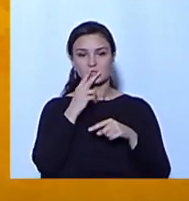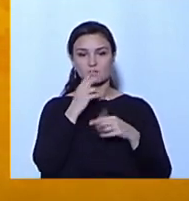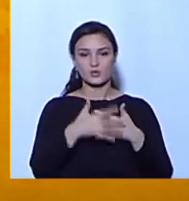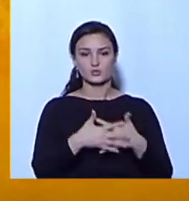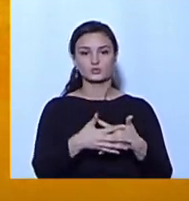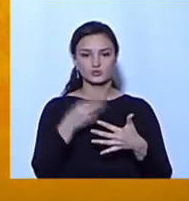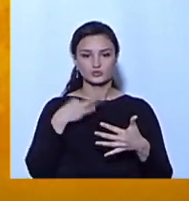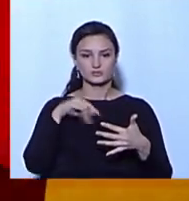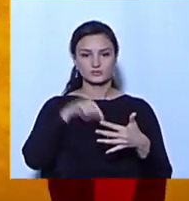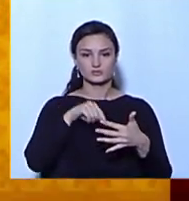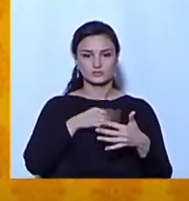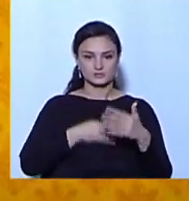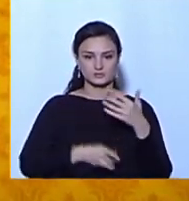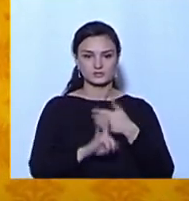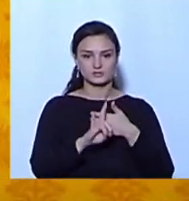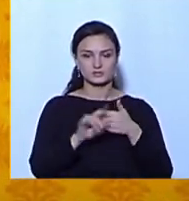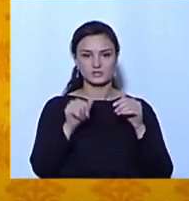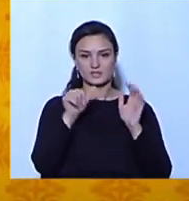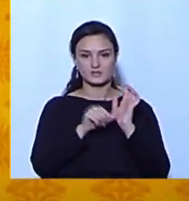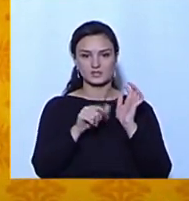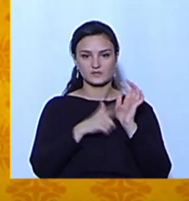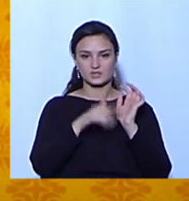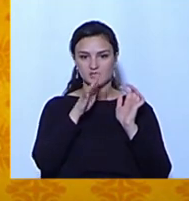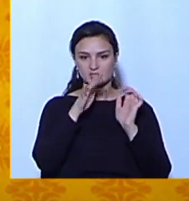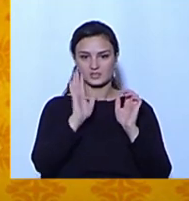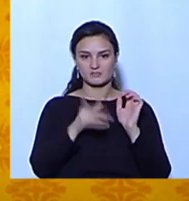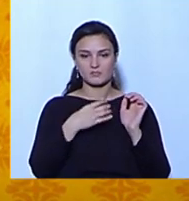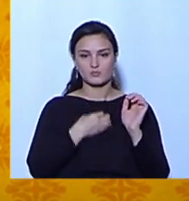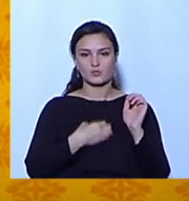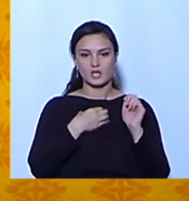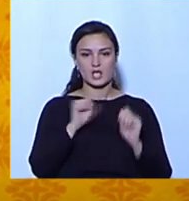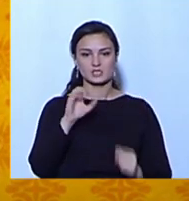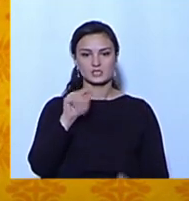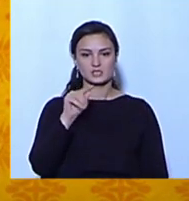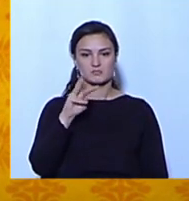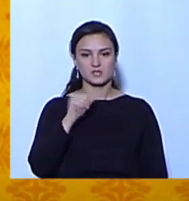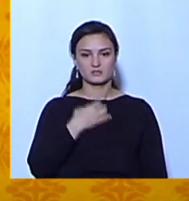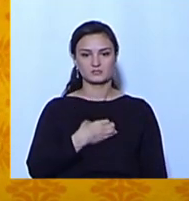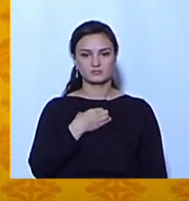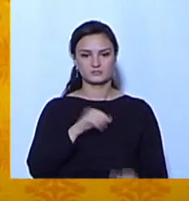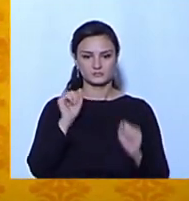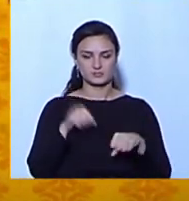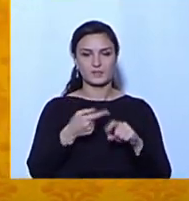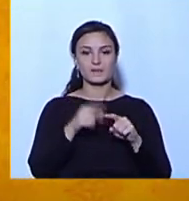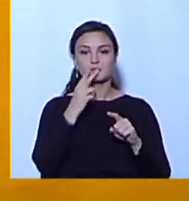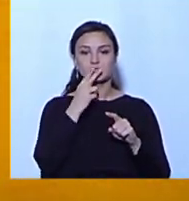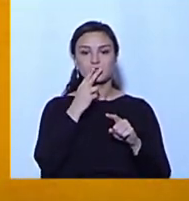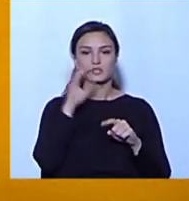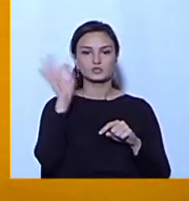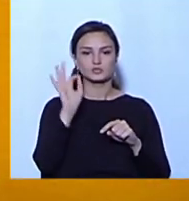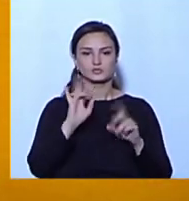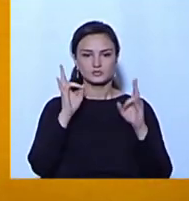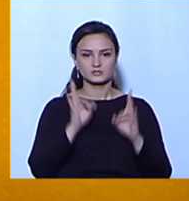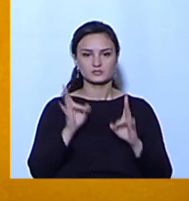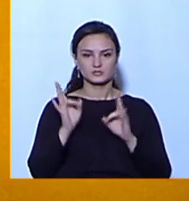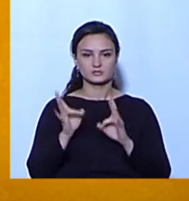შვილს მაღალი ალბათობით 6-7 წლის ასაკში გამოუვლინდება ბრონქული ასთმა. წეველებს უფრო ხშირად